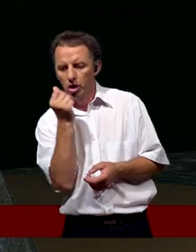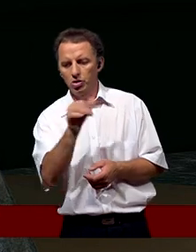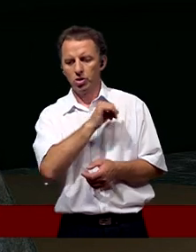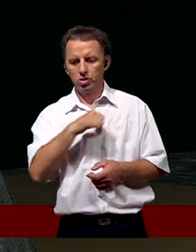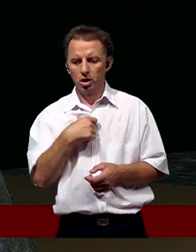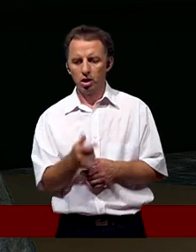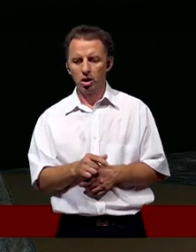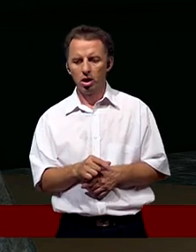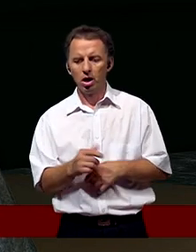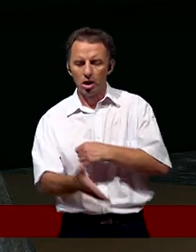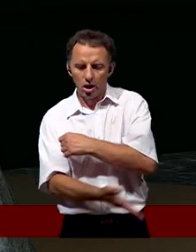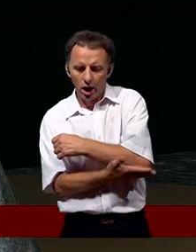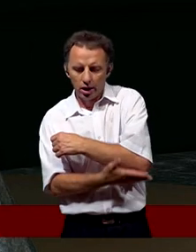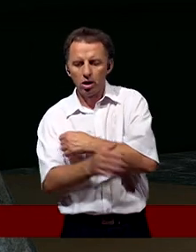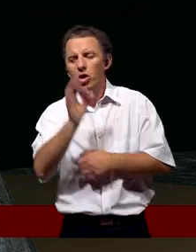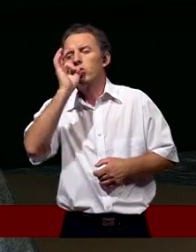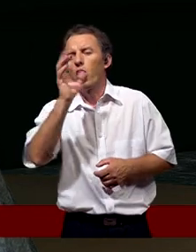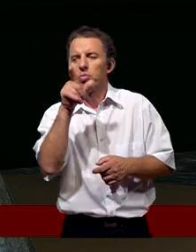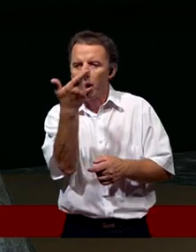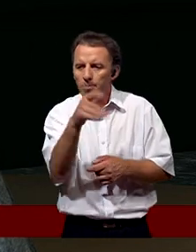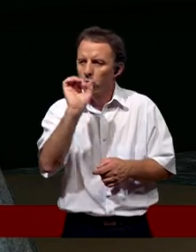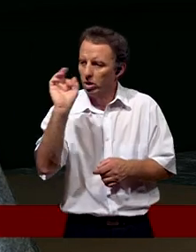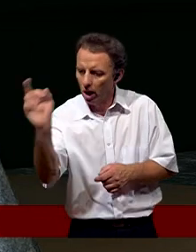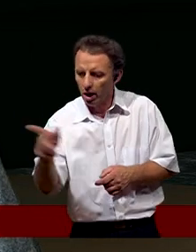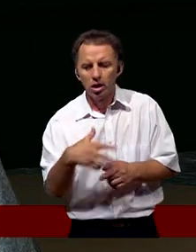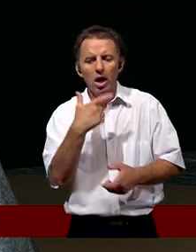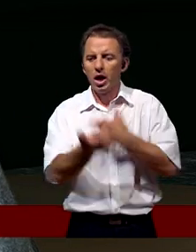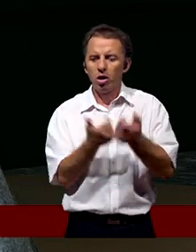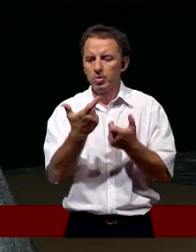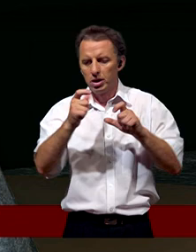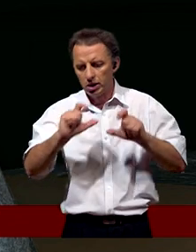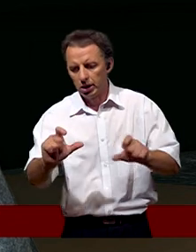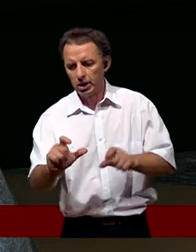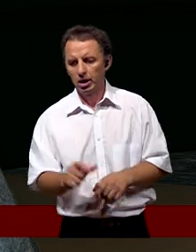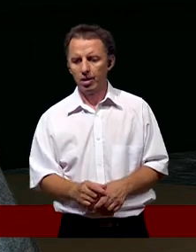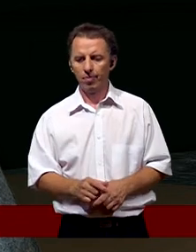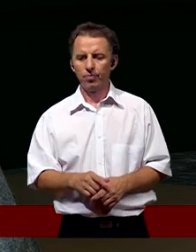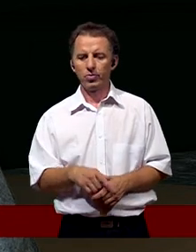się na zasadzie dobrze mu tak i nie robi nic